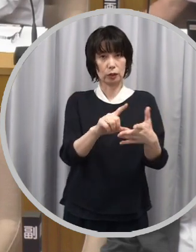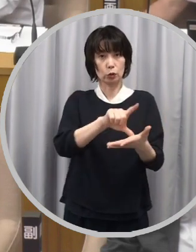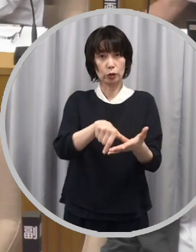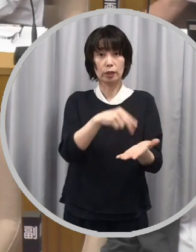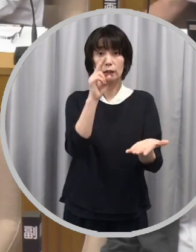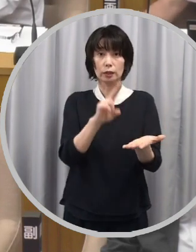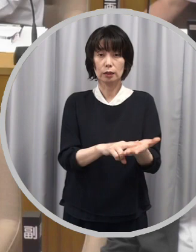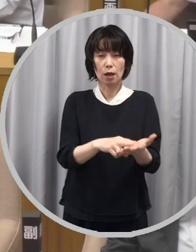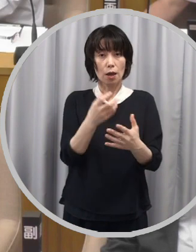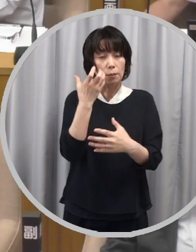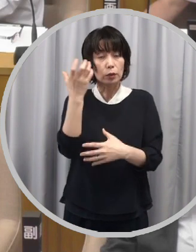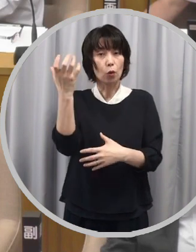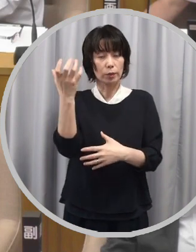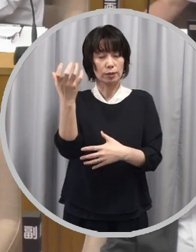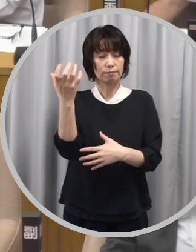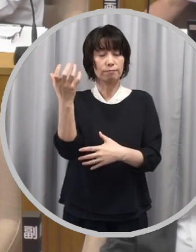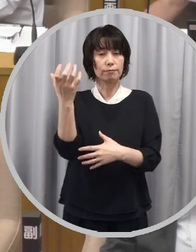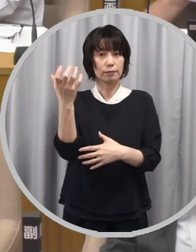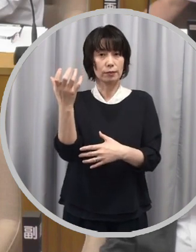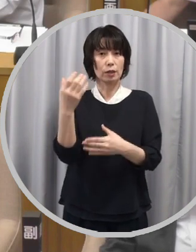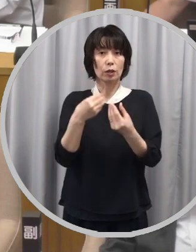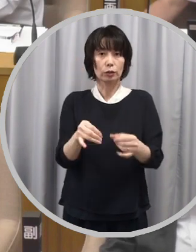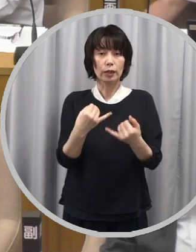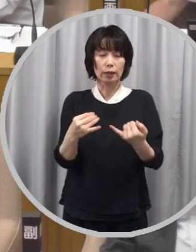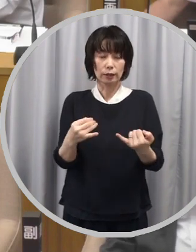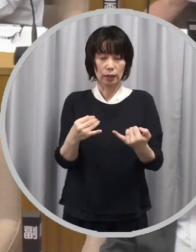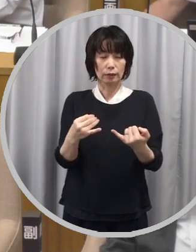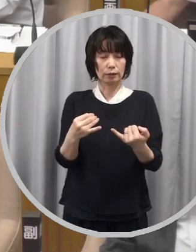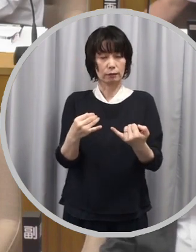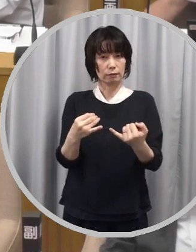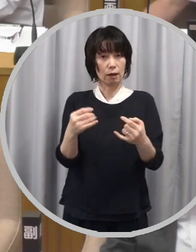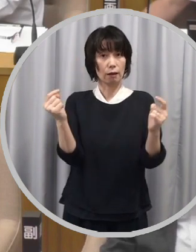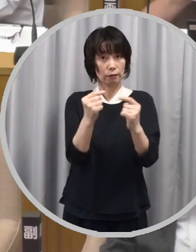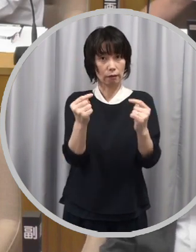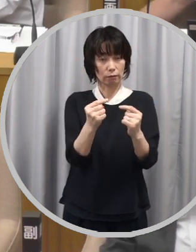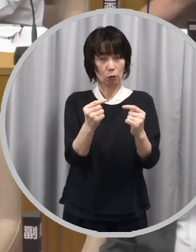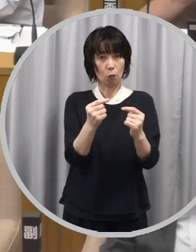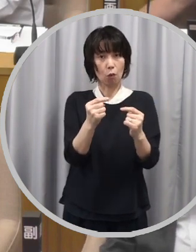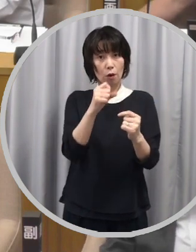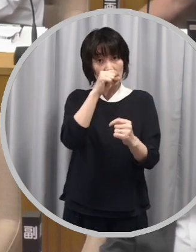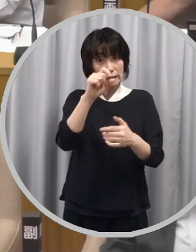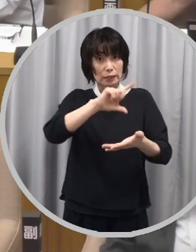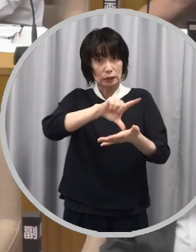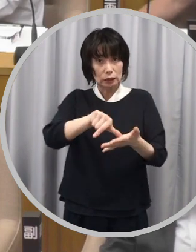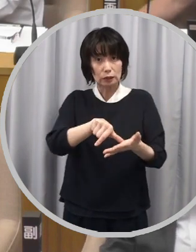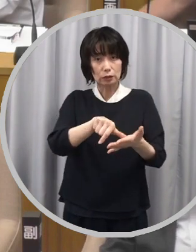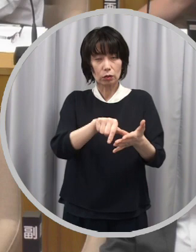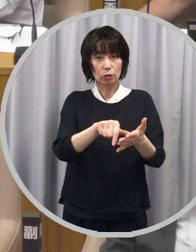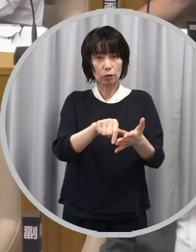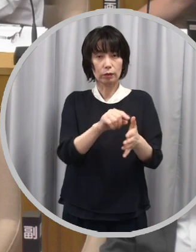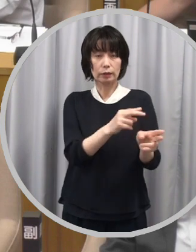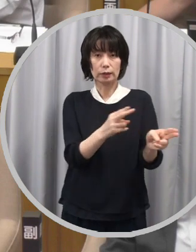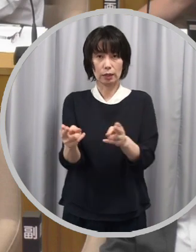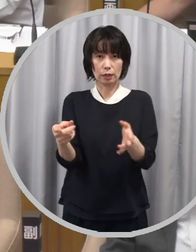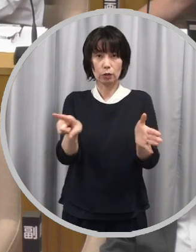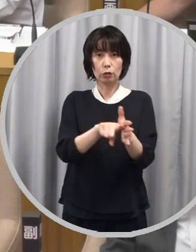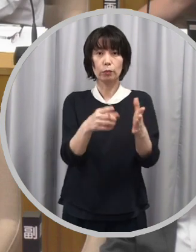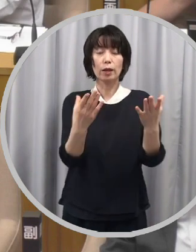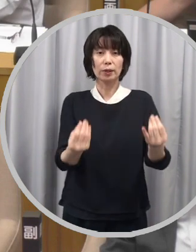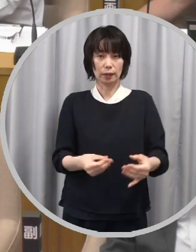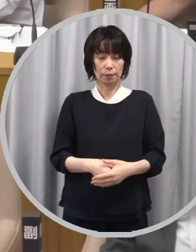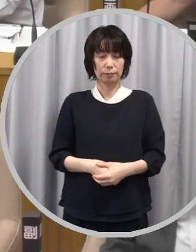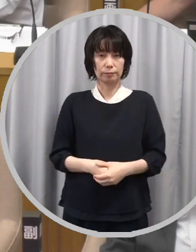あり、より具体的な検討を進めるべき区域である有望な区域として整理をされたところであ